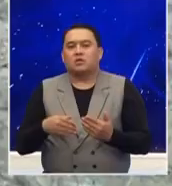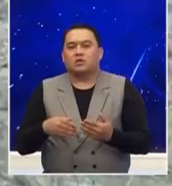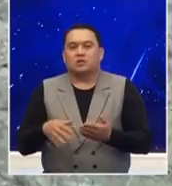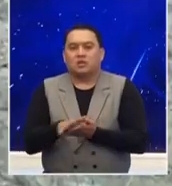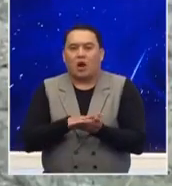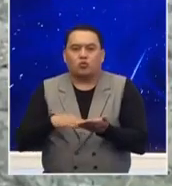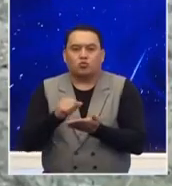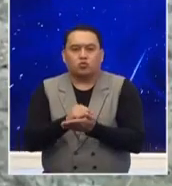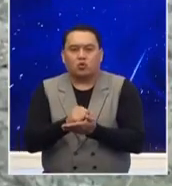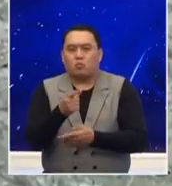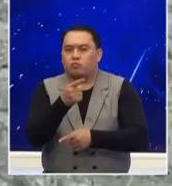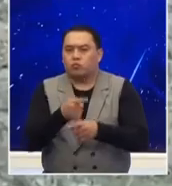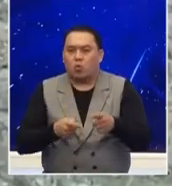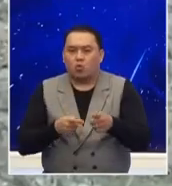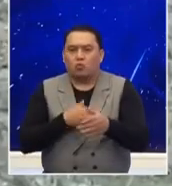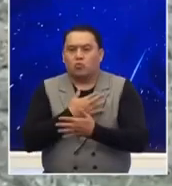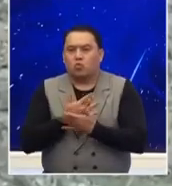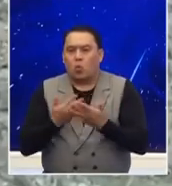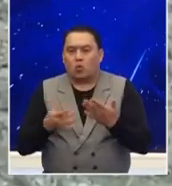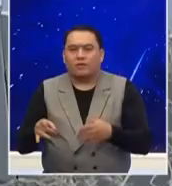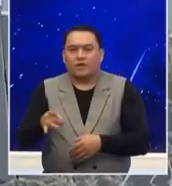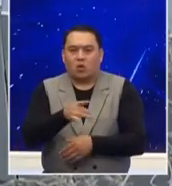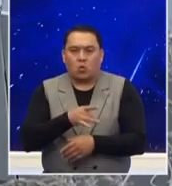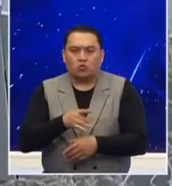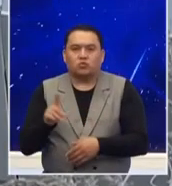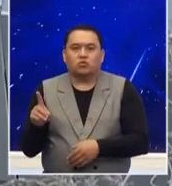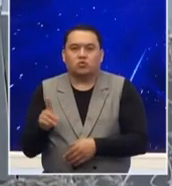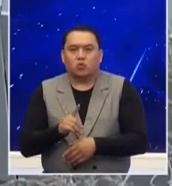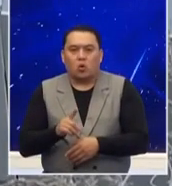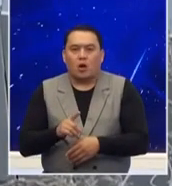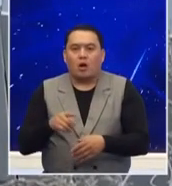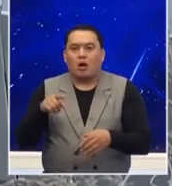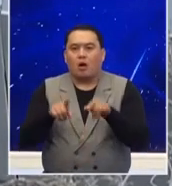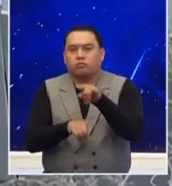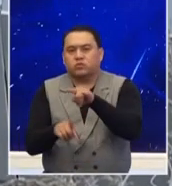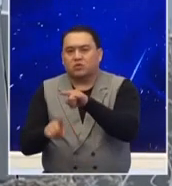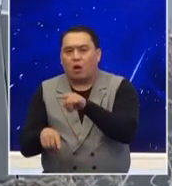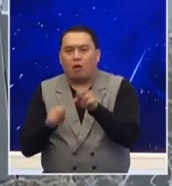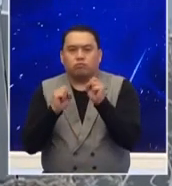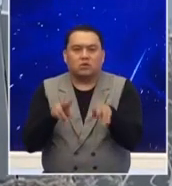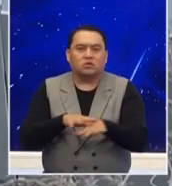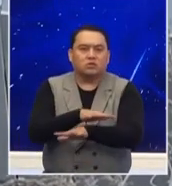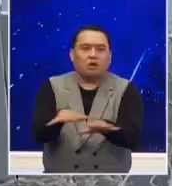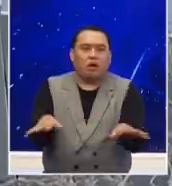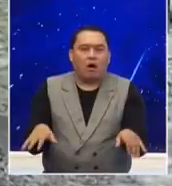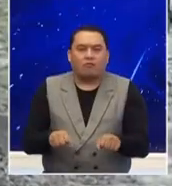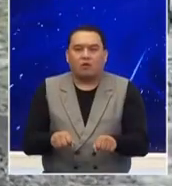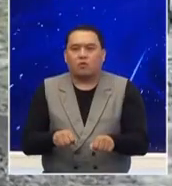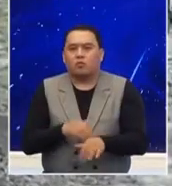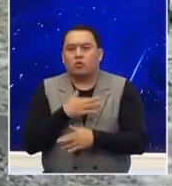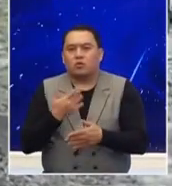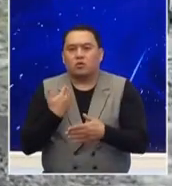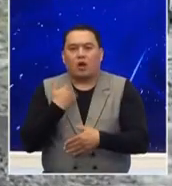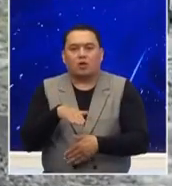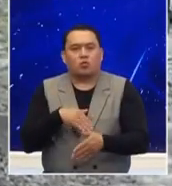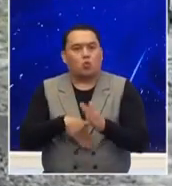сильно разрушен, как и многие другие населенные пункты региона. Несмотря на интенсивные обстрелы и опасность захвата, многие жители не